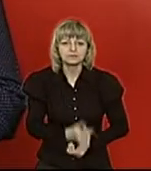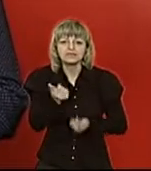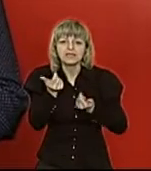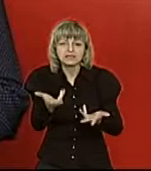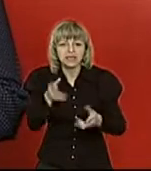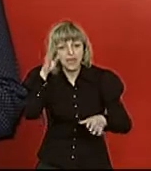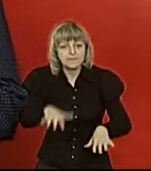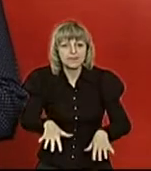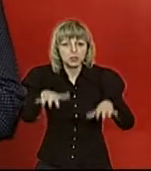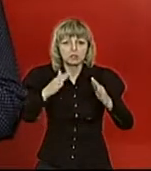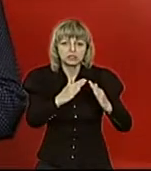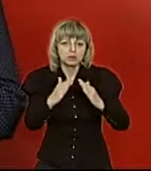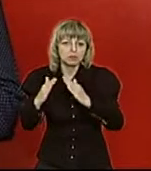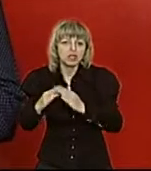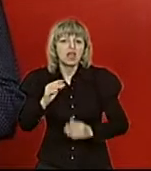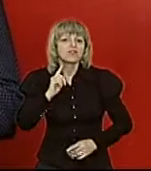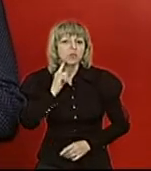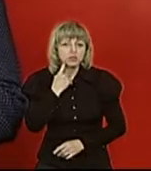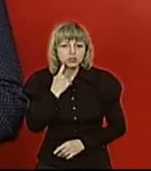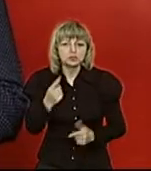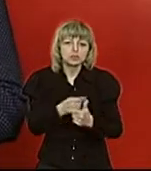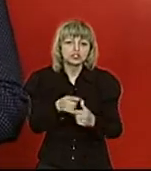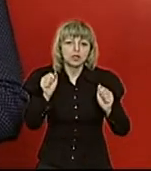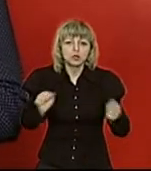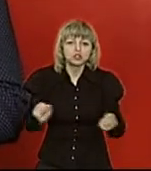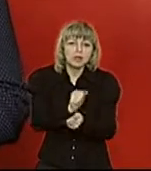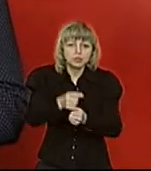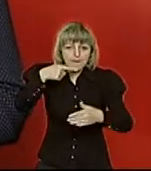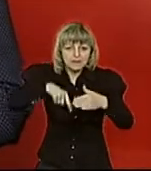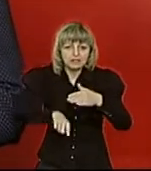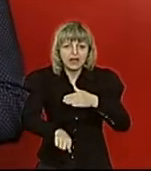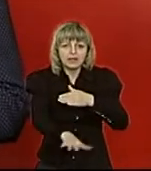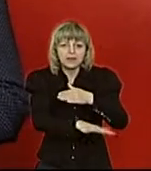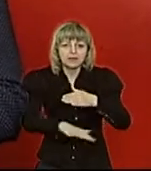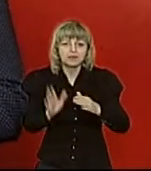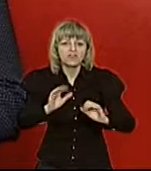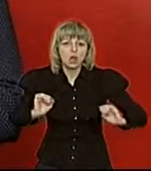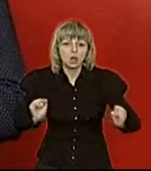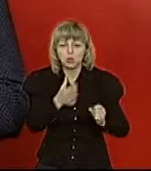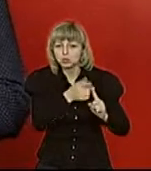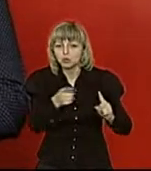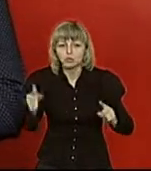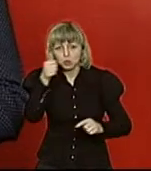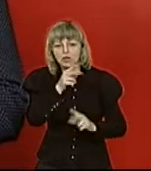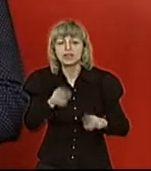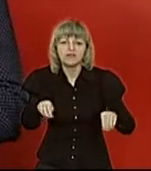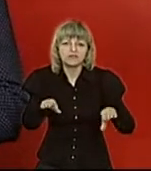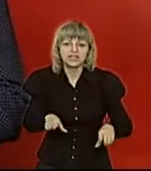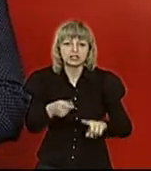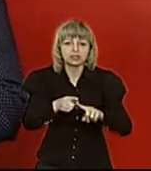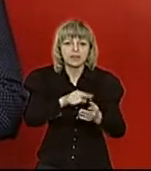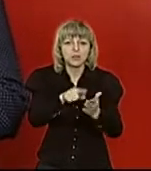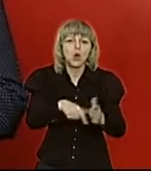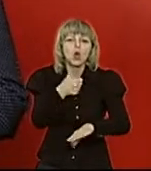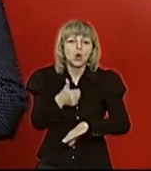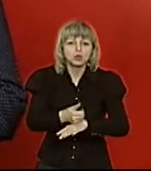Скільки підтоплених будинків в обласному центрі, чи можна просушити підвальні приміщення в холодну пору року і як вирішує це питання